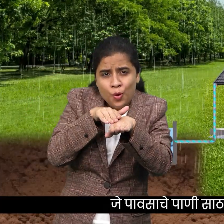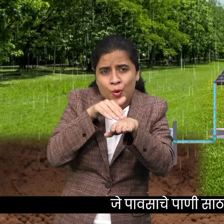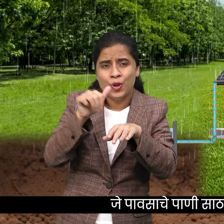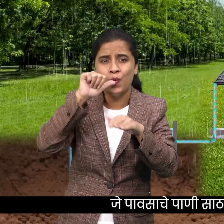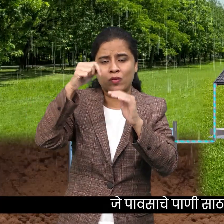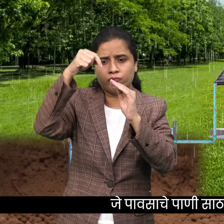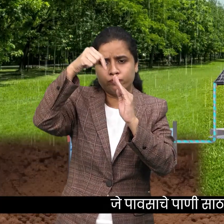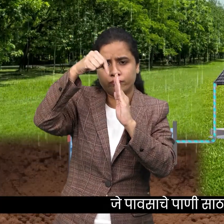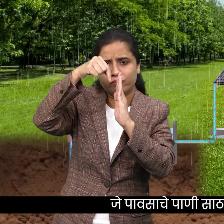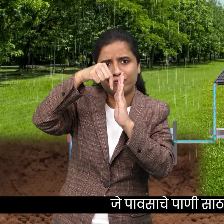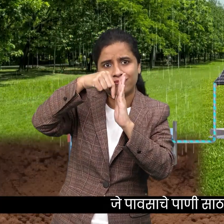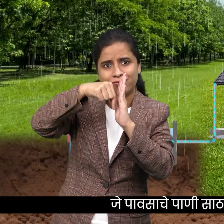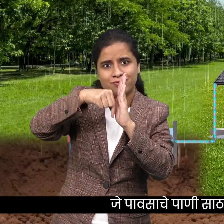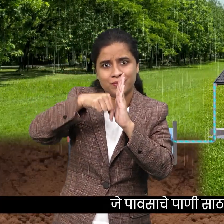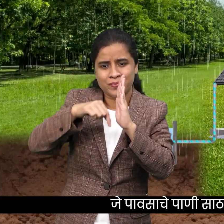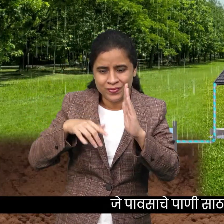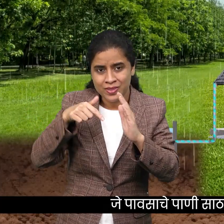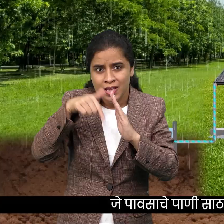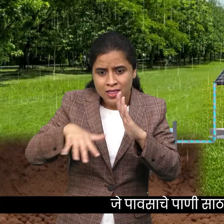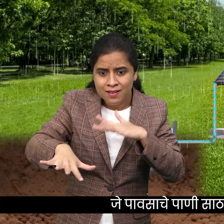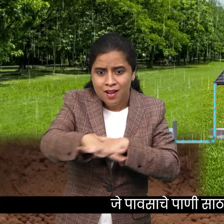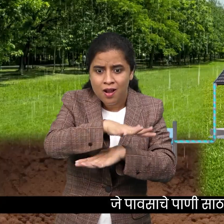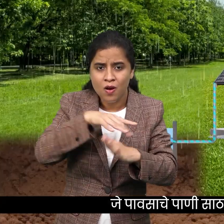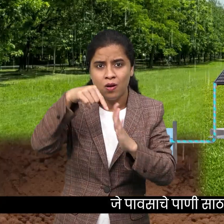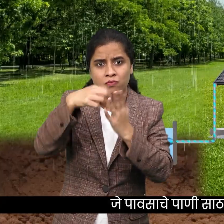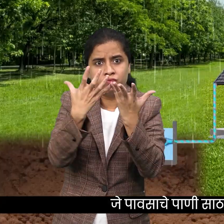पावसाचे पाणी साठवण्याची आणखीन एक पद्धत आहे.